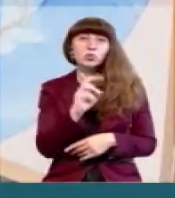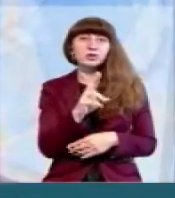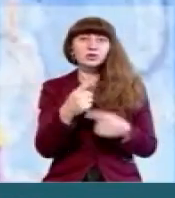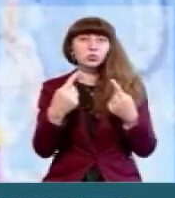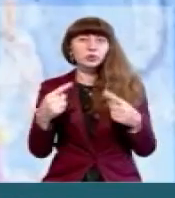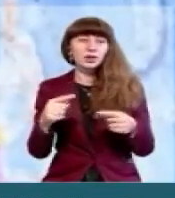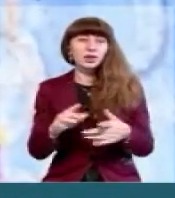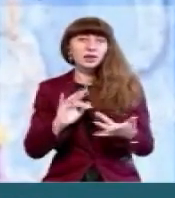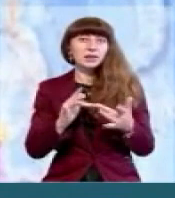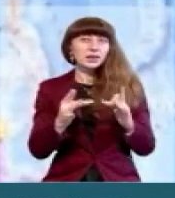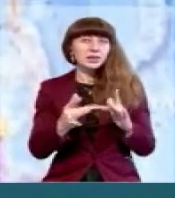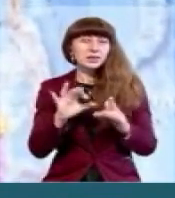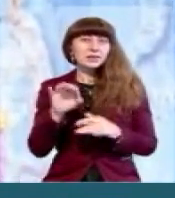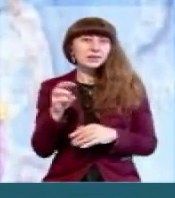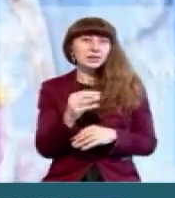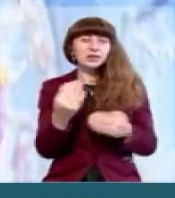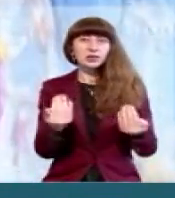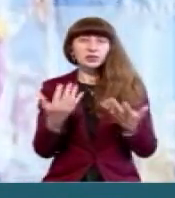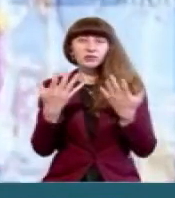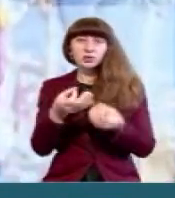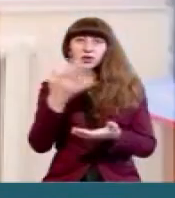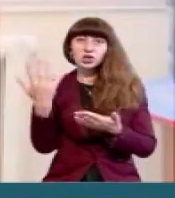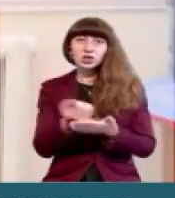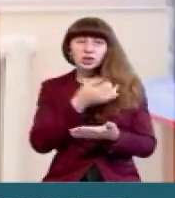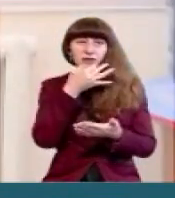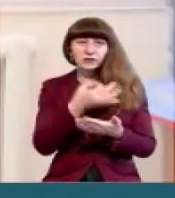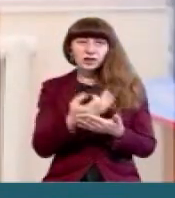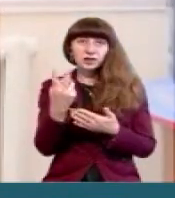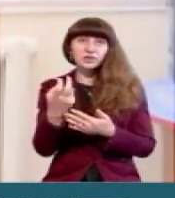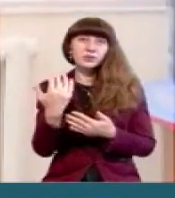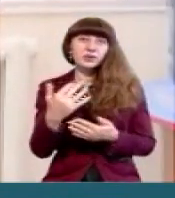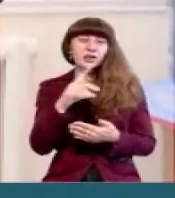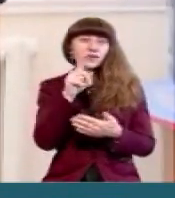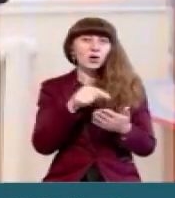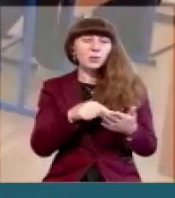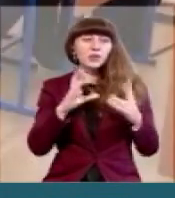ата-аналардың 250-ден астам сұрағына жауап тапты. Бұл бағыттағы жұмыстар алдағы уақытта да